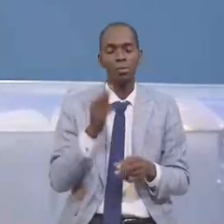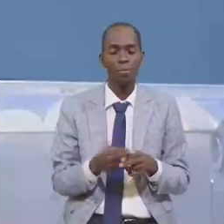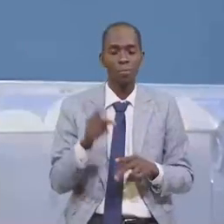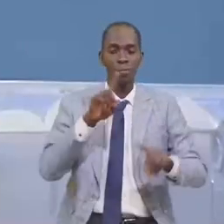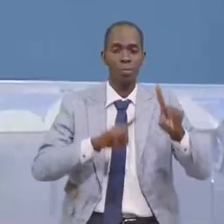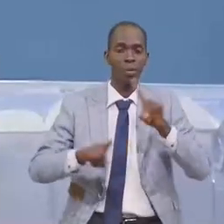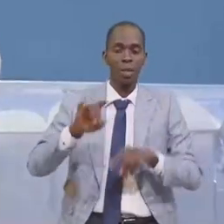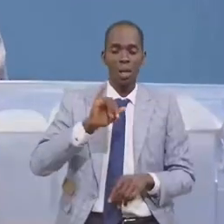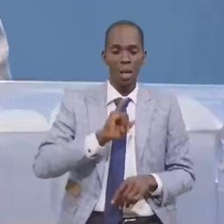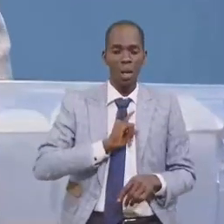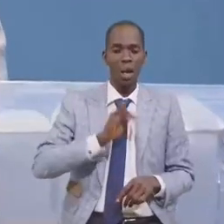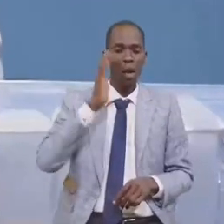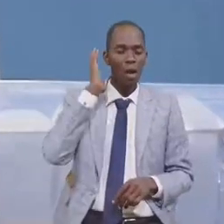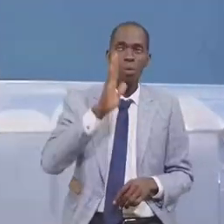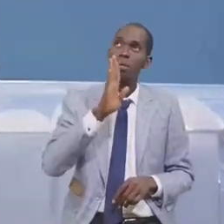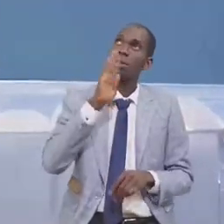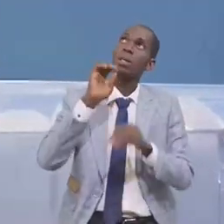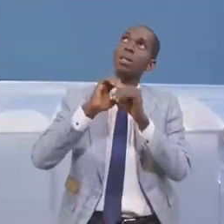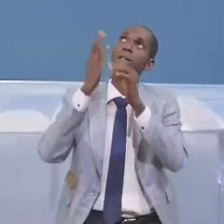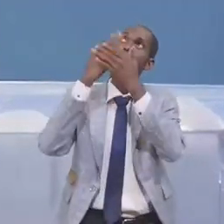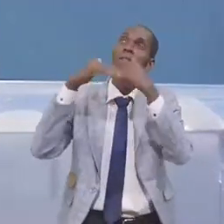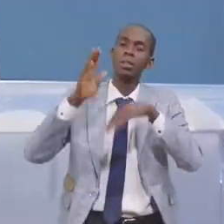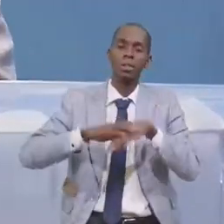Je serai là-bas.